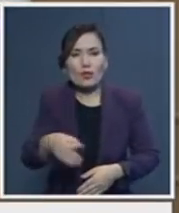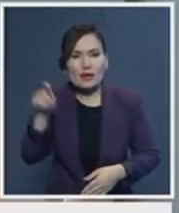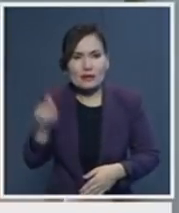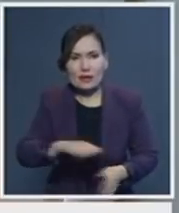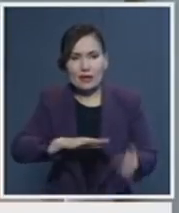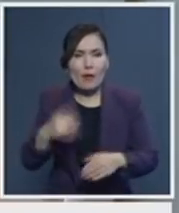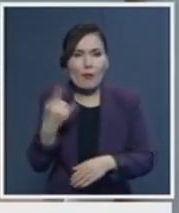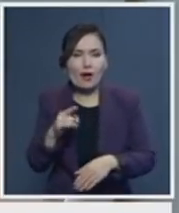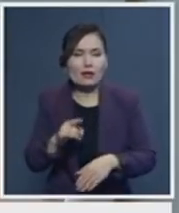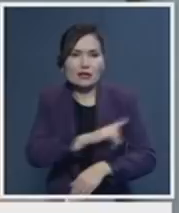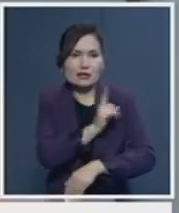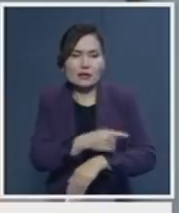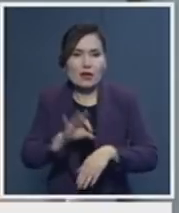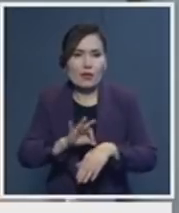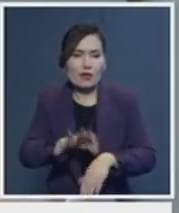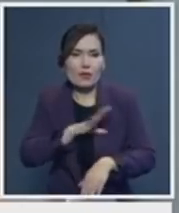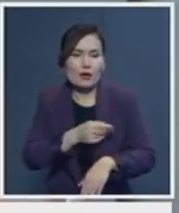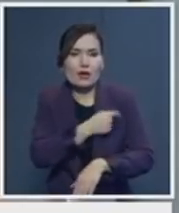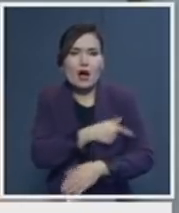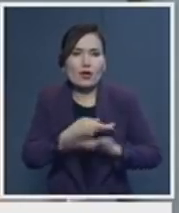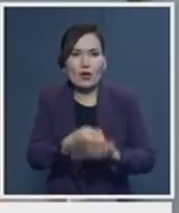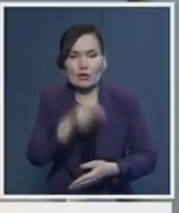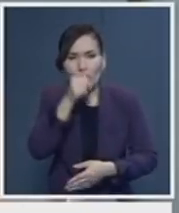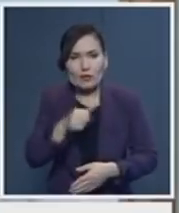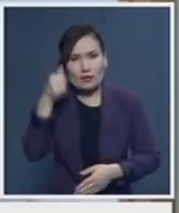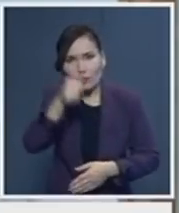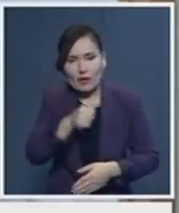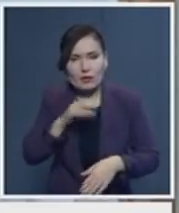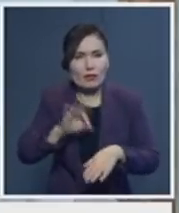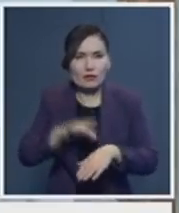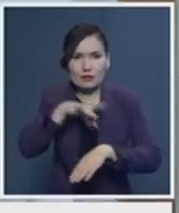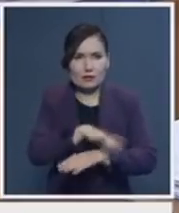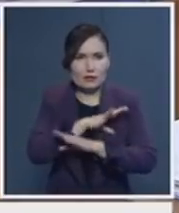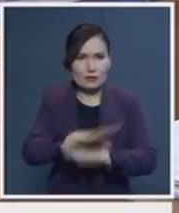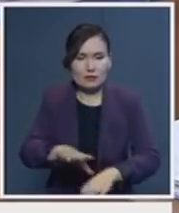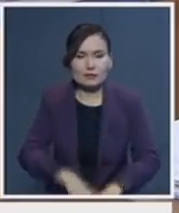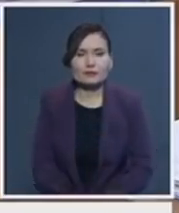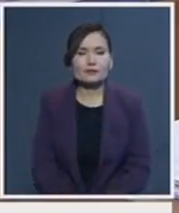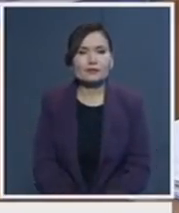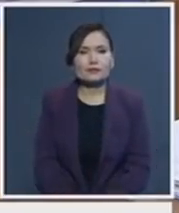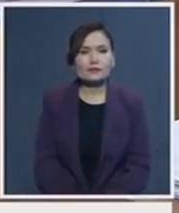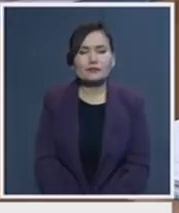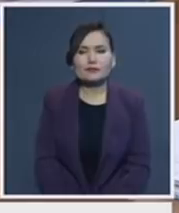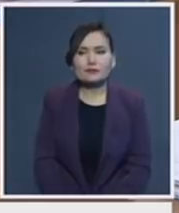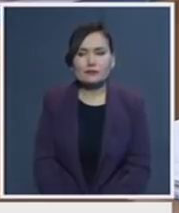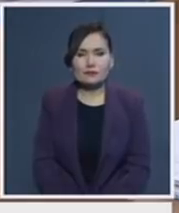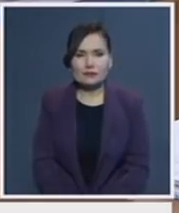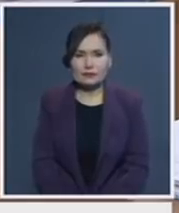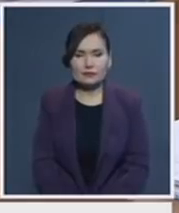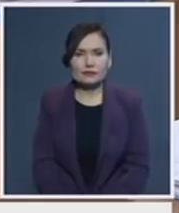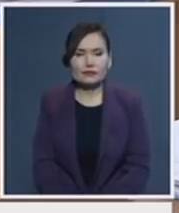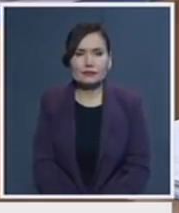қызылшаға қарсы штаб та құрылды. Ал былтыр өңірде бұл ауру мүлдем тіркелмеген. Пятеро находятся на стационарном лечении в данное